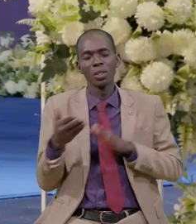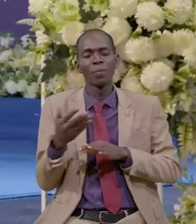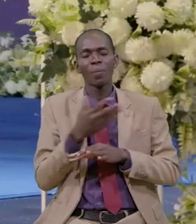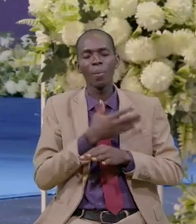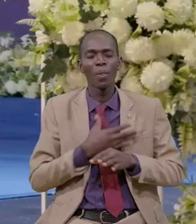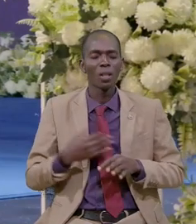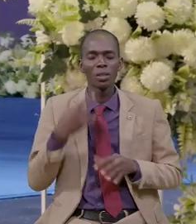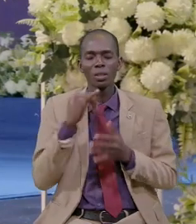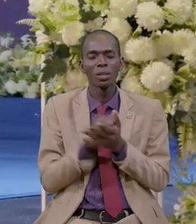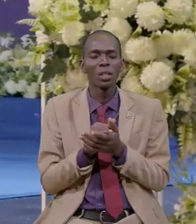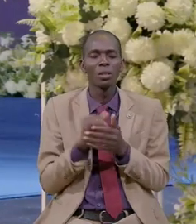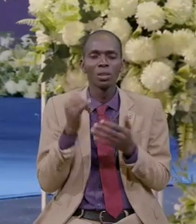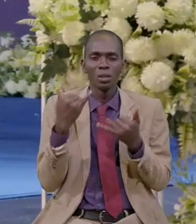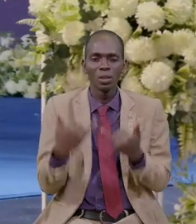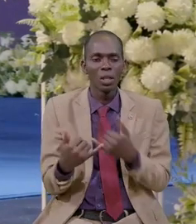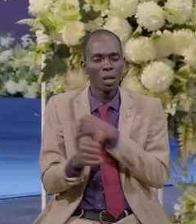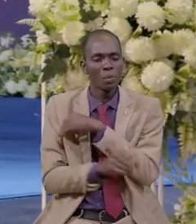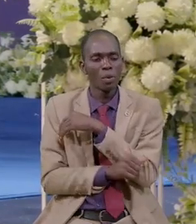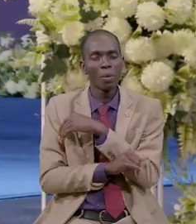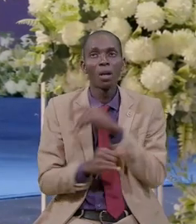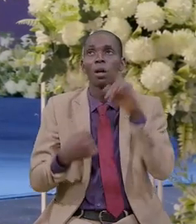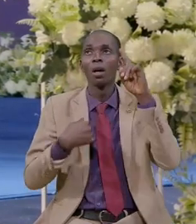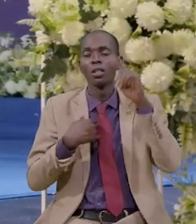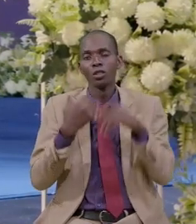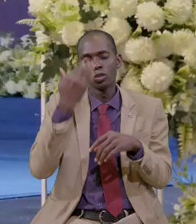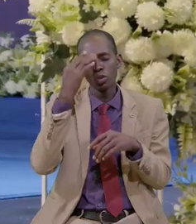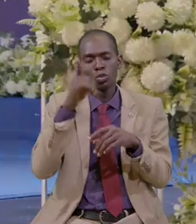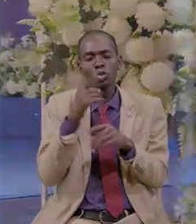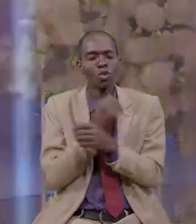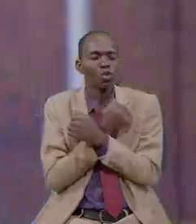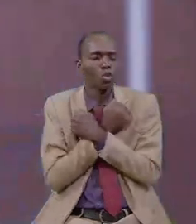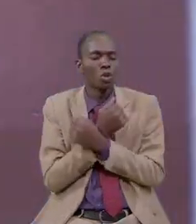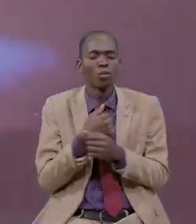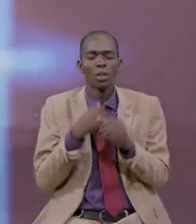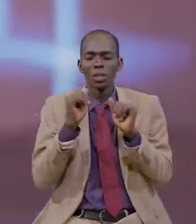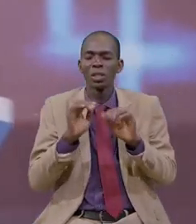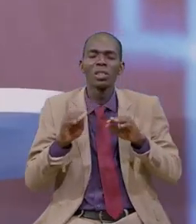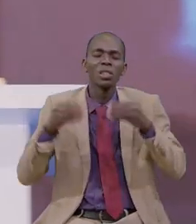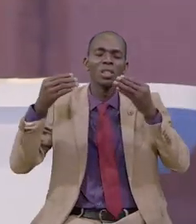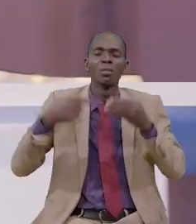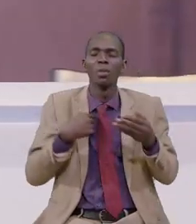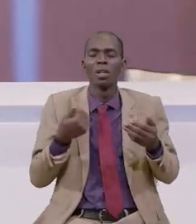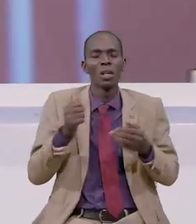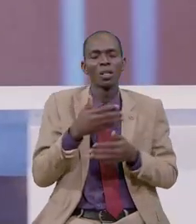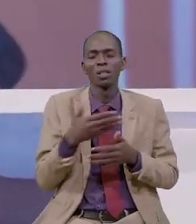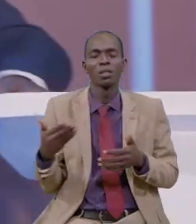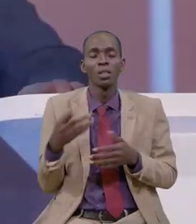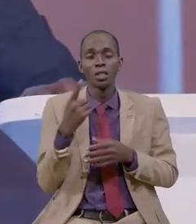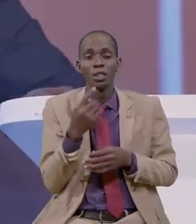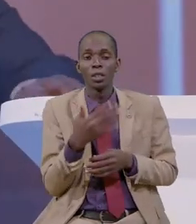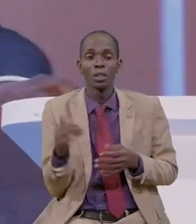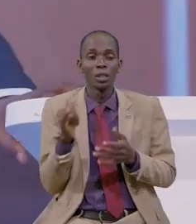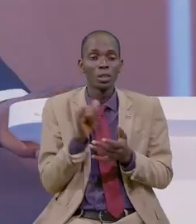je vois, je sais que tu m'aimes et tu peux tout abandonner pour moi. La foi qui a mené Moïse par la